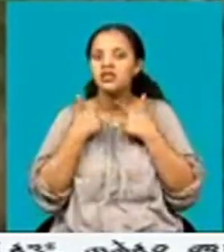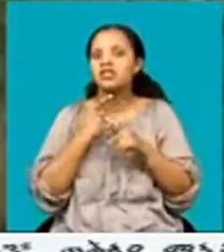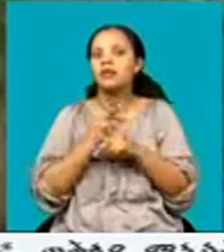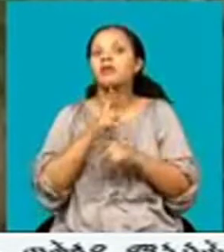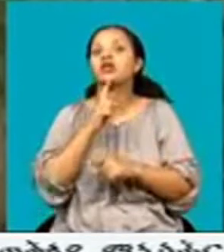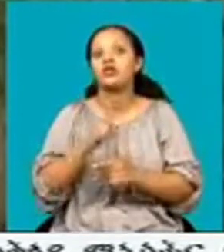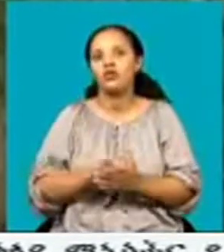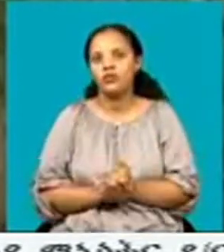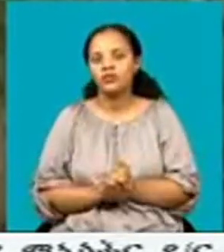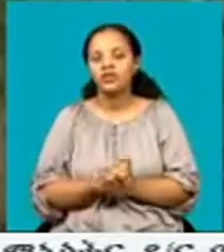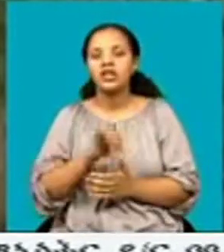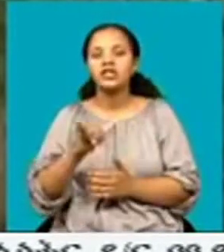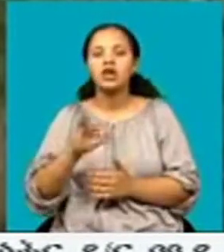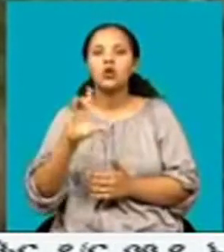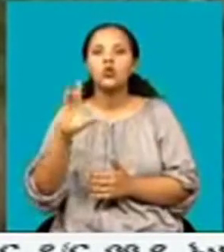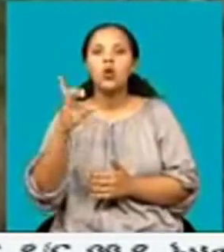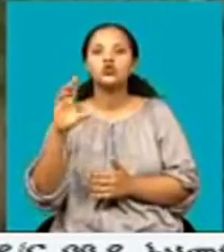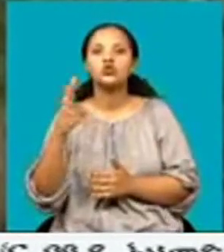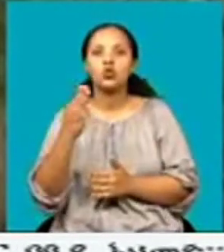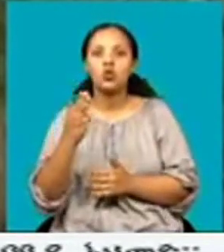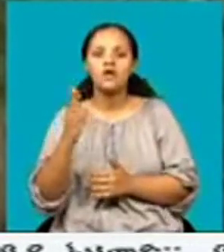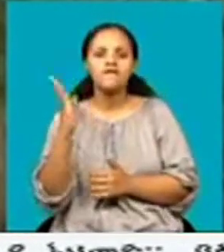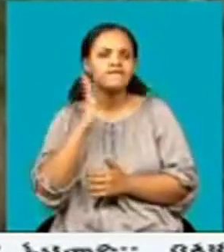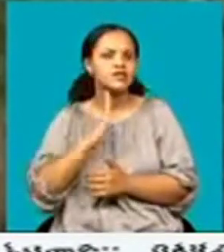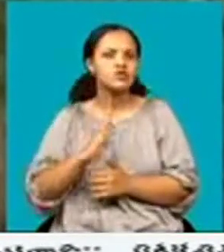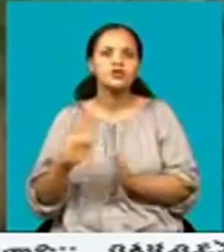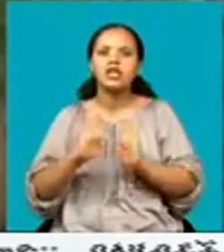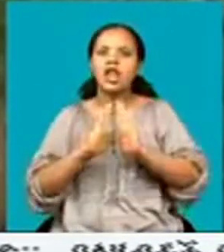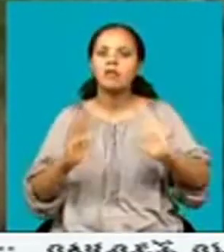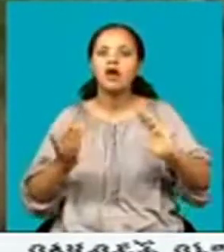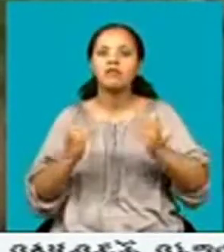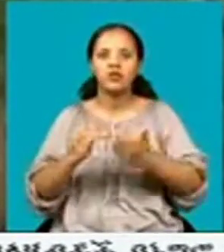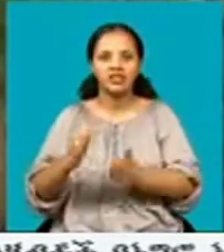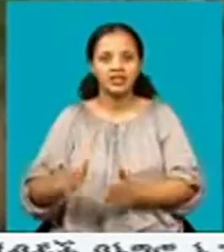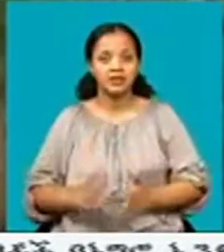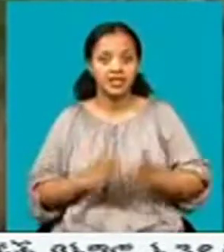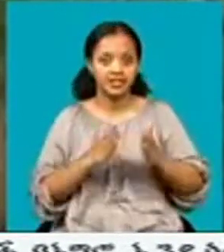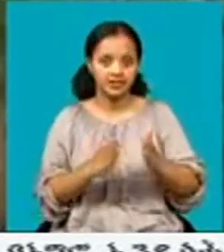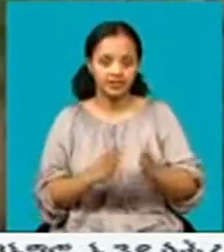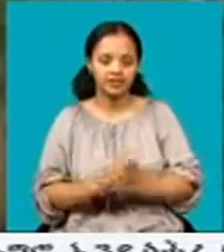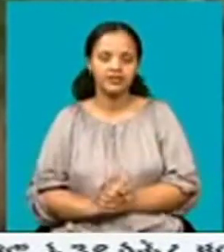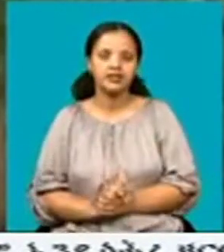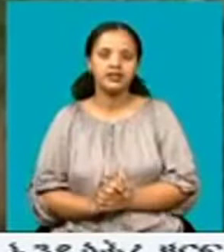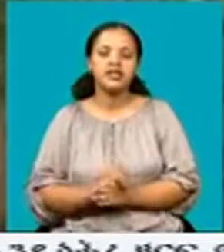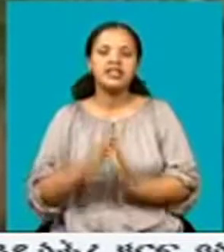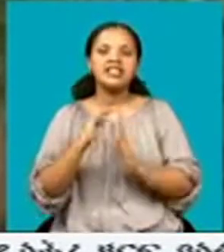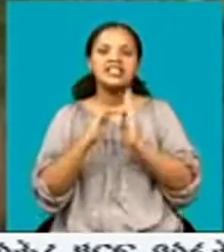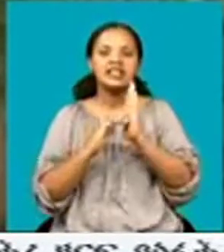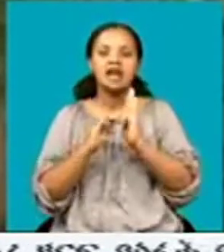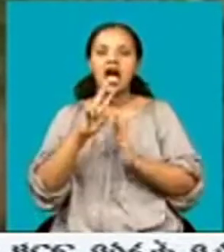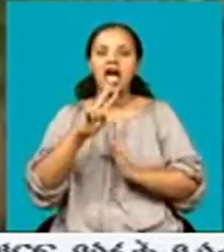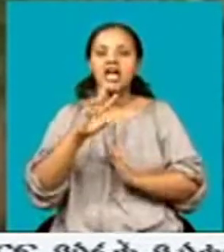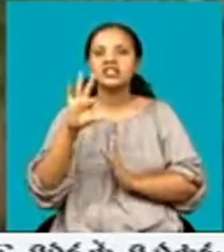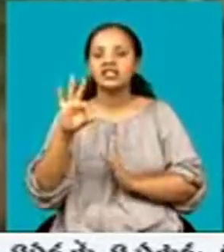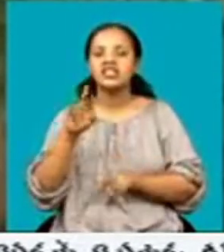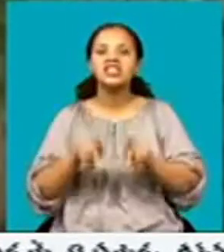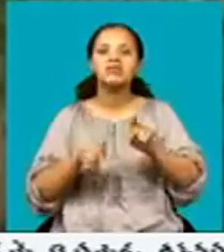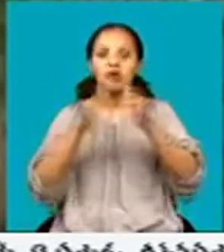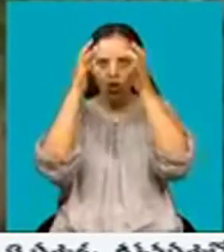ነውና እንደ ኮንሶ ፍጹም ሰላማዊ በሆነ መንገድ የጥር 29ን የህዝብ